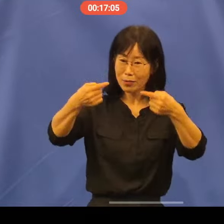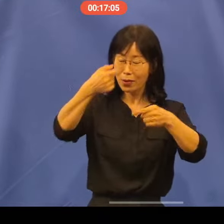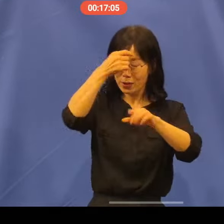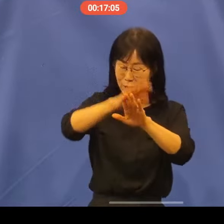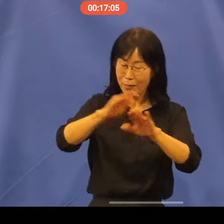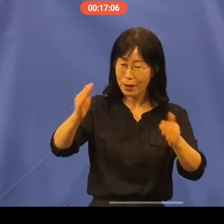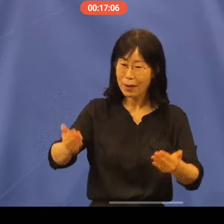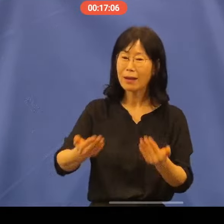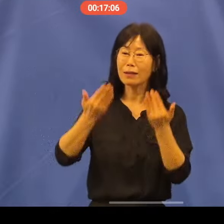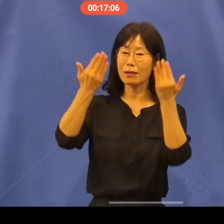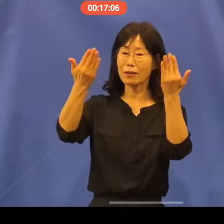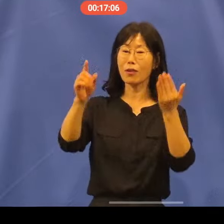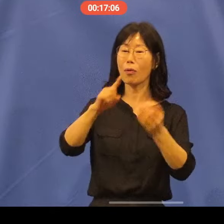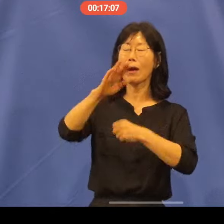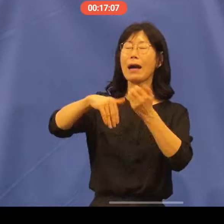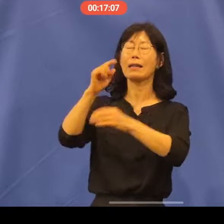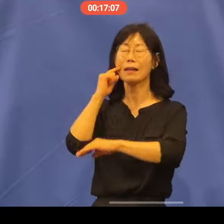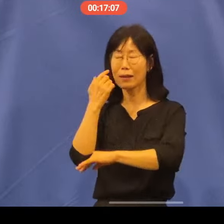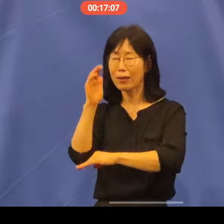전적으로 하나님에게 향해 있어야 돼요.